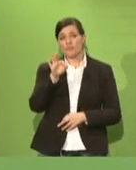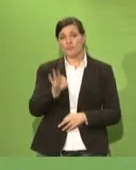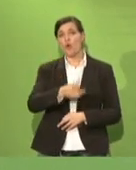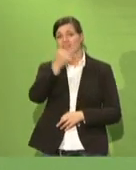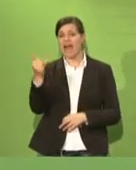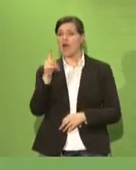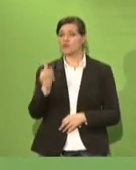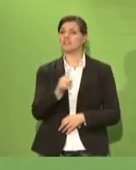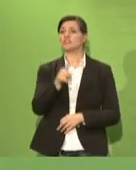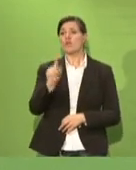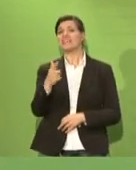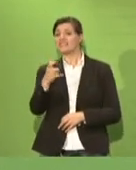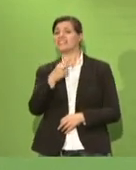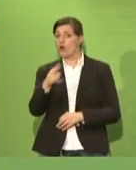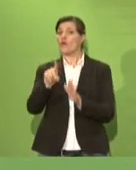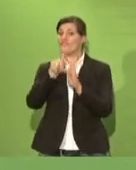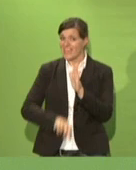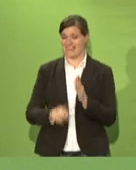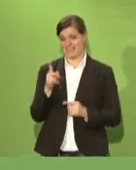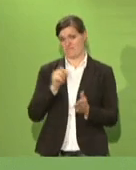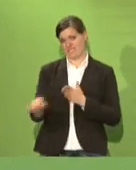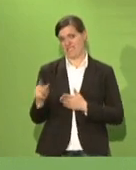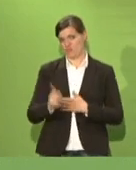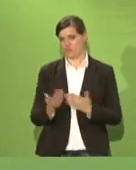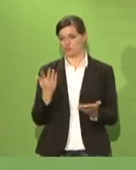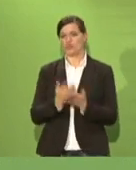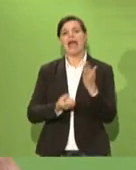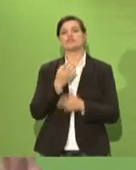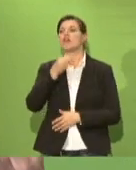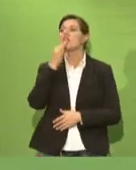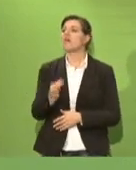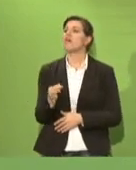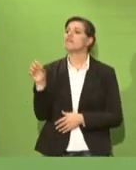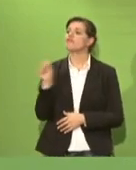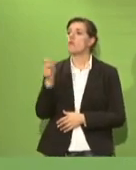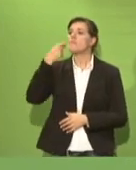weniger im Jahr an Kosten. Und da fragen dann die Hersteller, warum macht ihr in